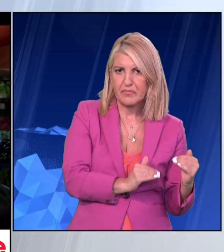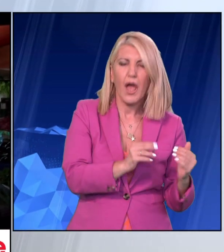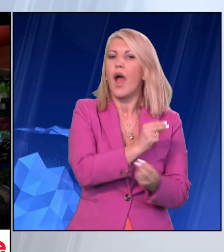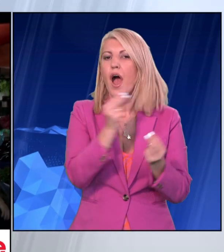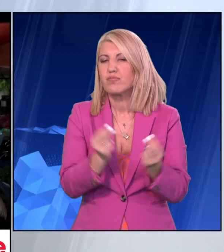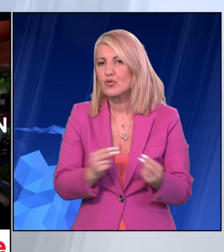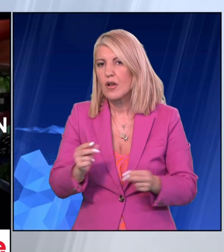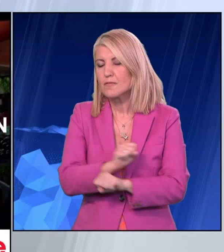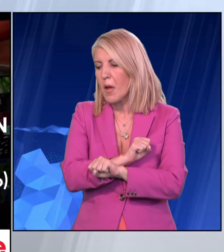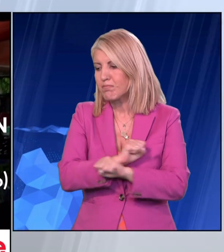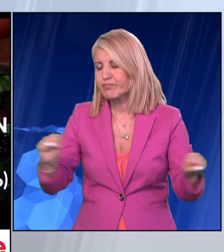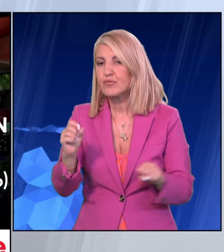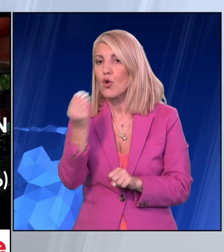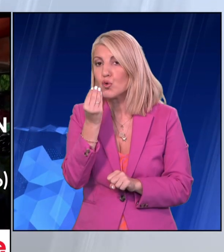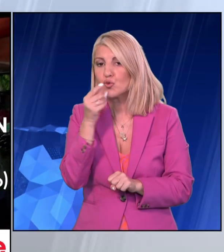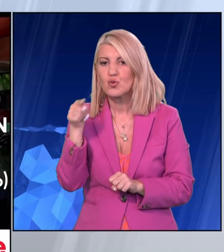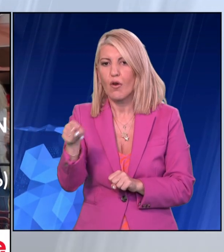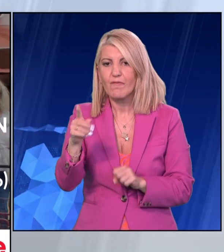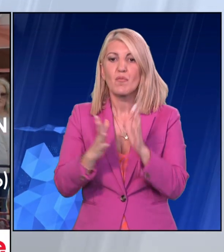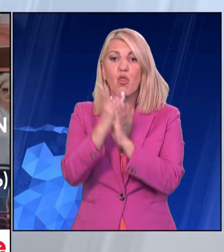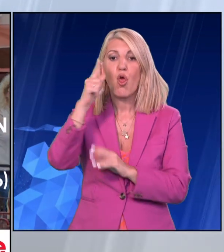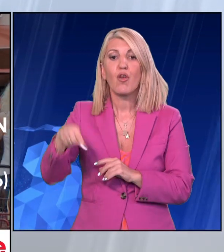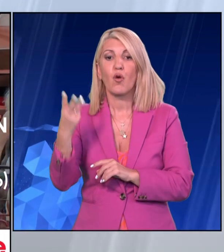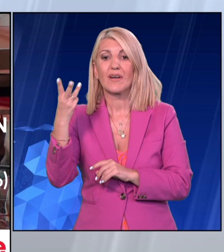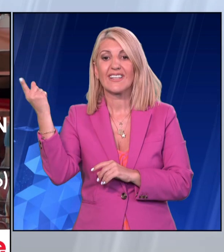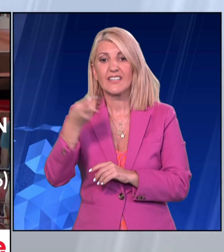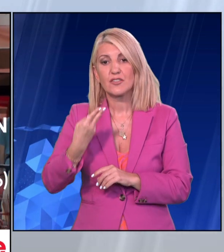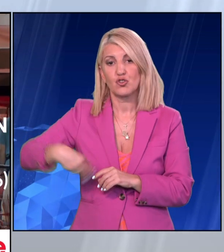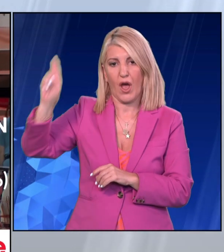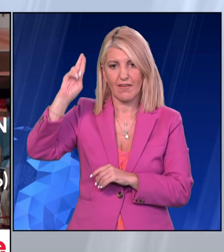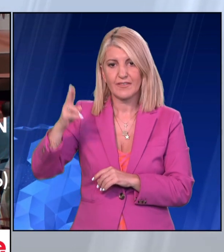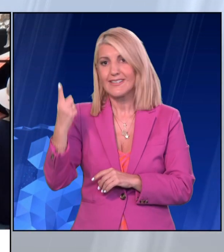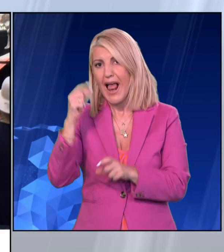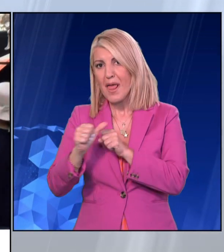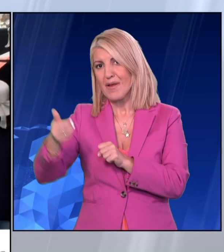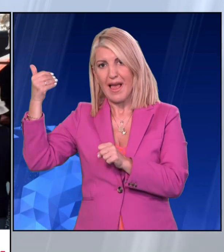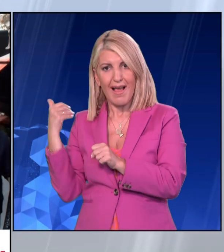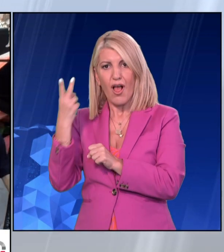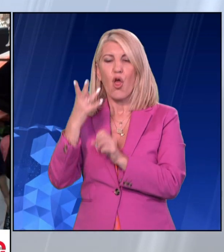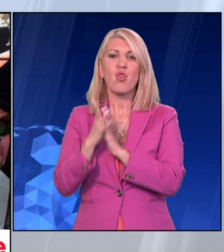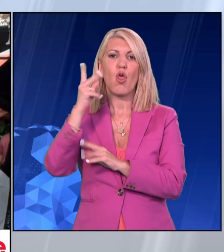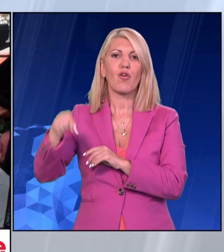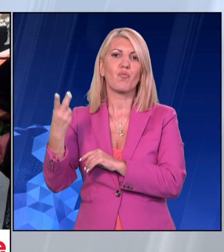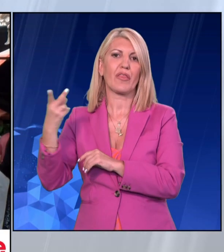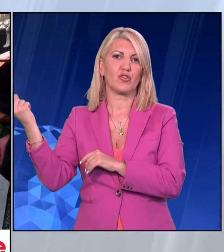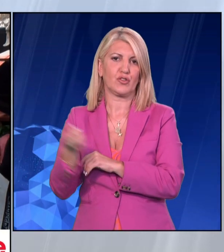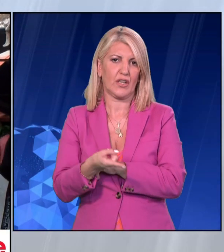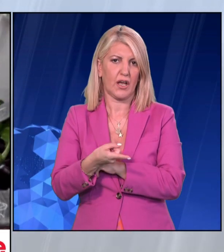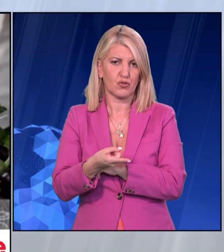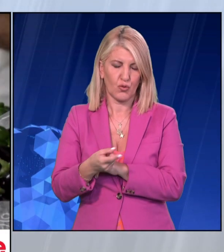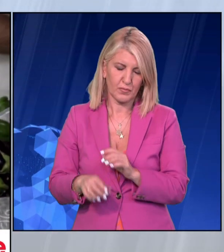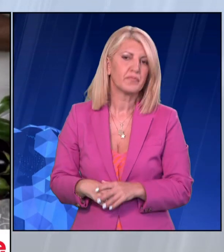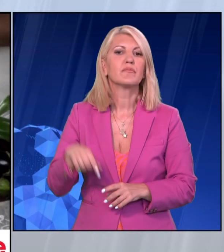τα τρόφιμα, με αύξηση 12,3% όταν πριν από ένα μήνα ήταν στο 12,2%. Ακόμα και οι ξένοι επισκέπτες εντοπίζουν το